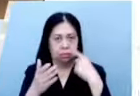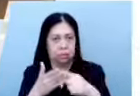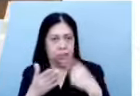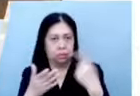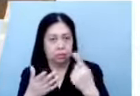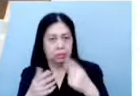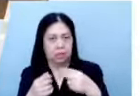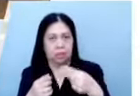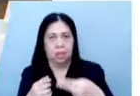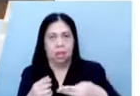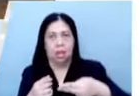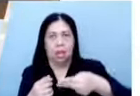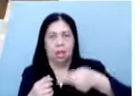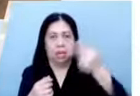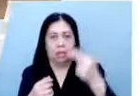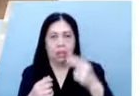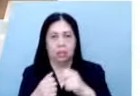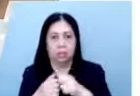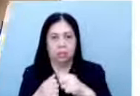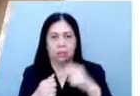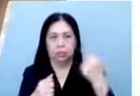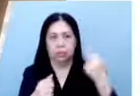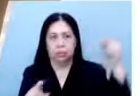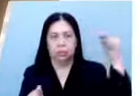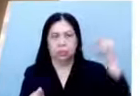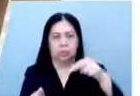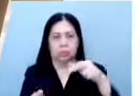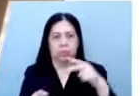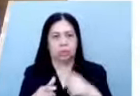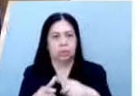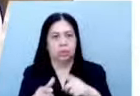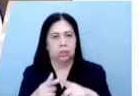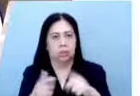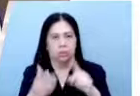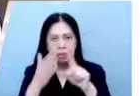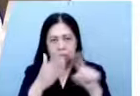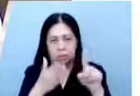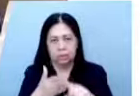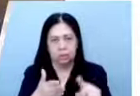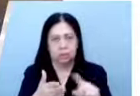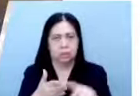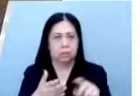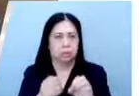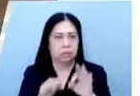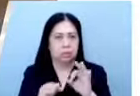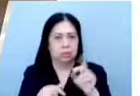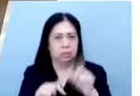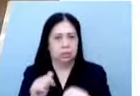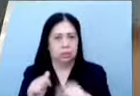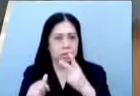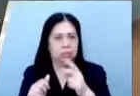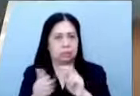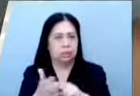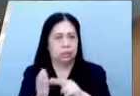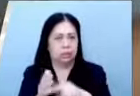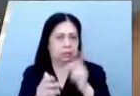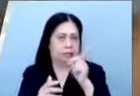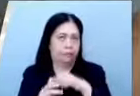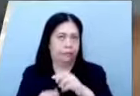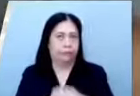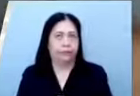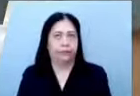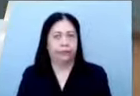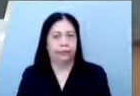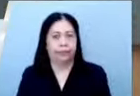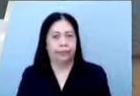higher ano lang yung nakakaalam. Then, be-verify ko. Pag hindi ko nakita yun, sabihin fake na po ito. Nabi-verify